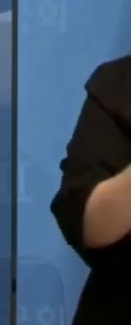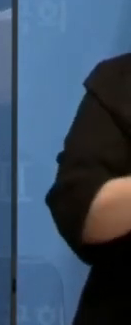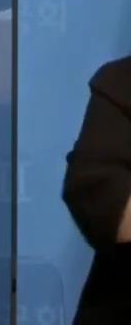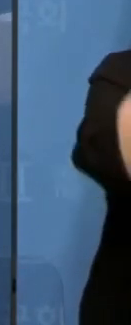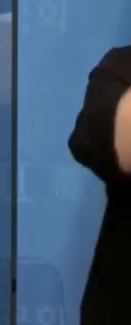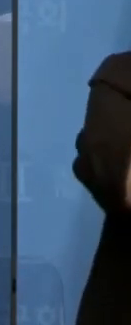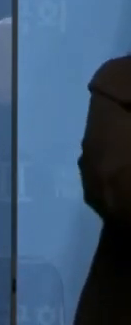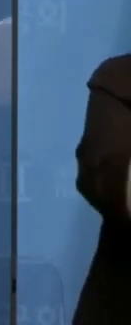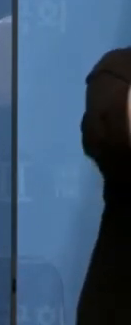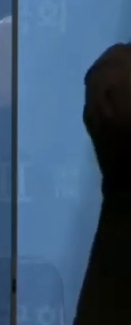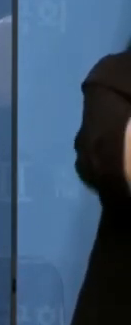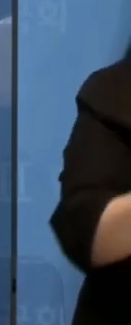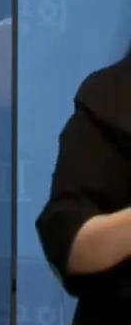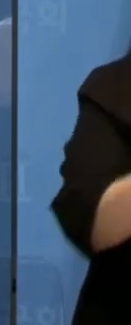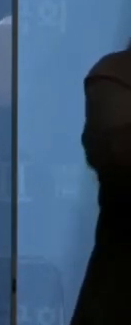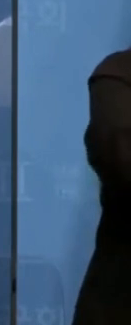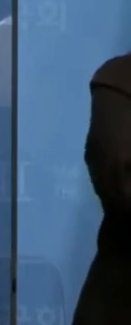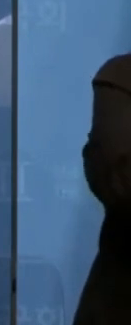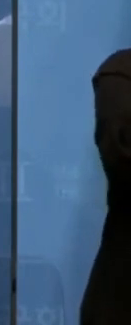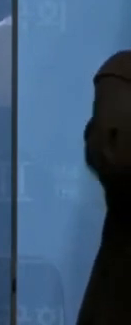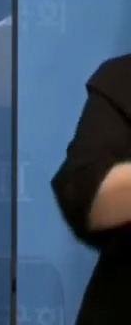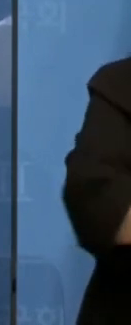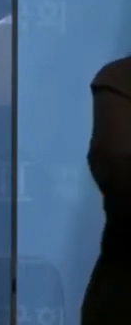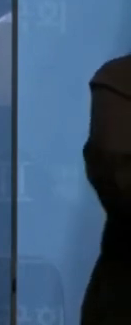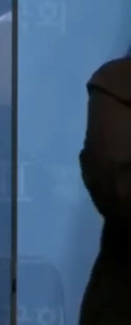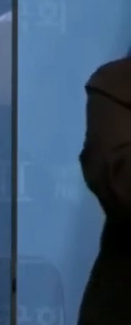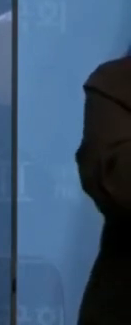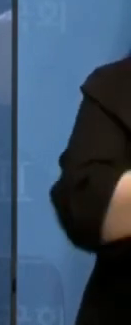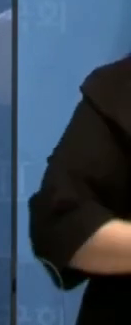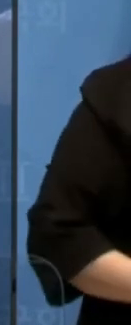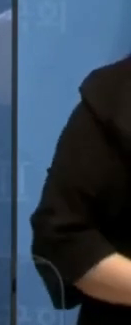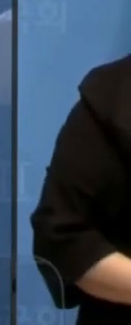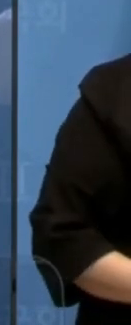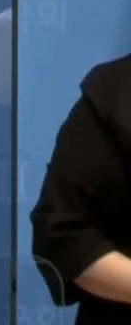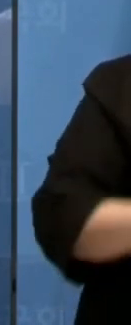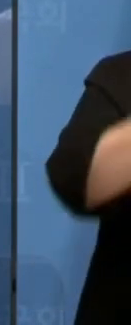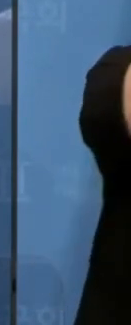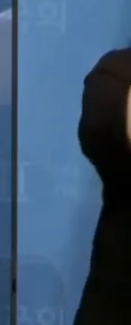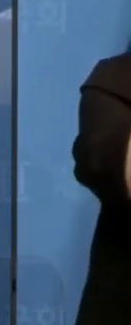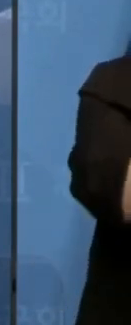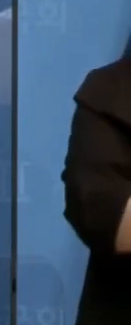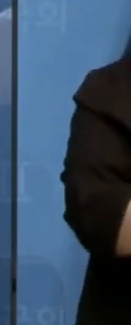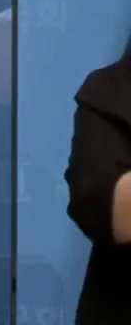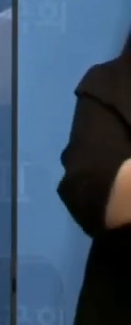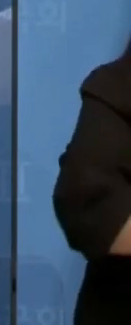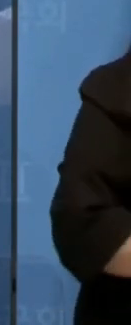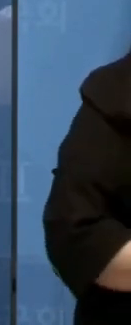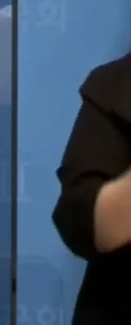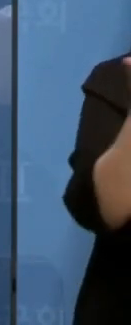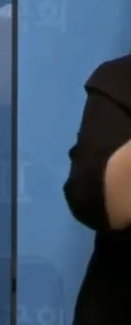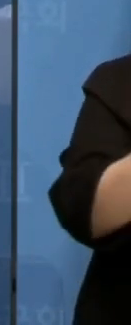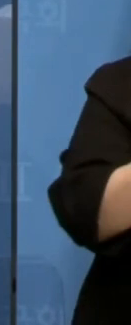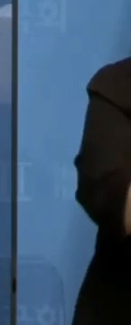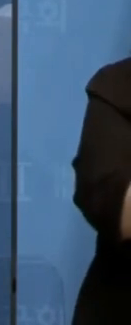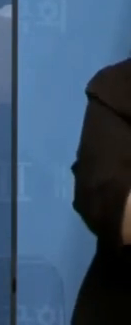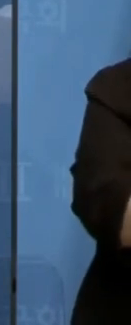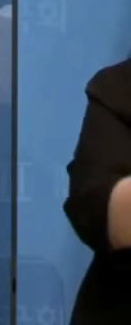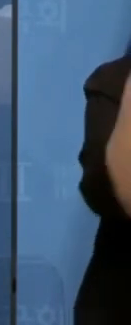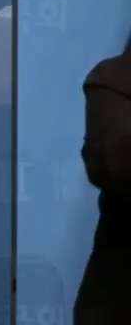높여 건전한 거래 환경을 조성할 수 있습니다. 마지막으로 거래소의 영업정지 및 등록 취소